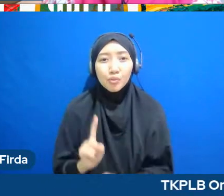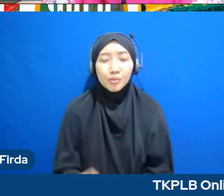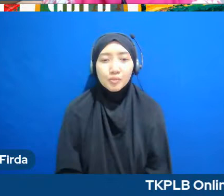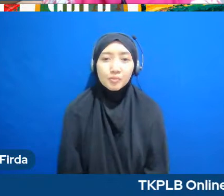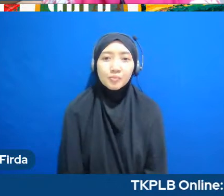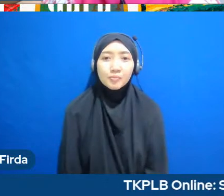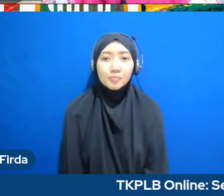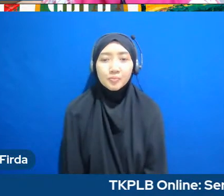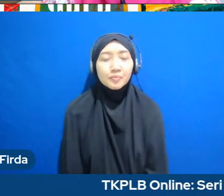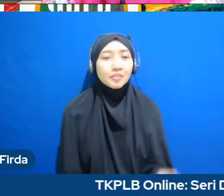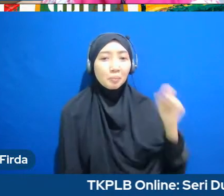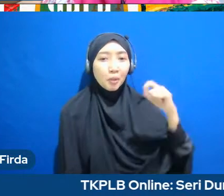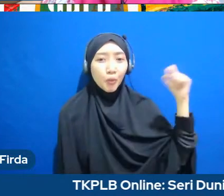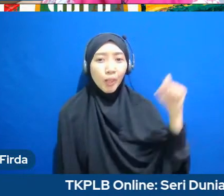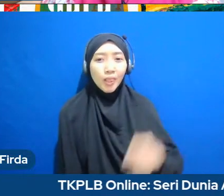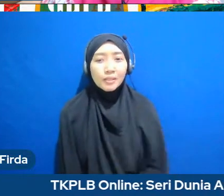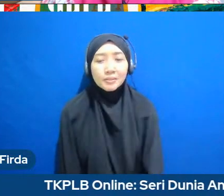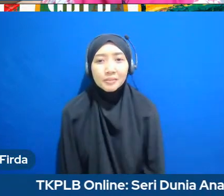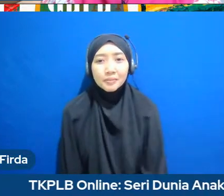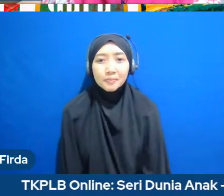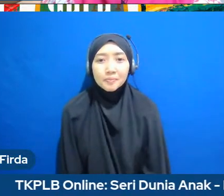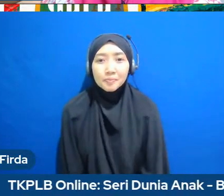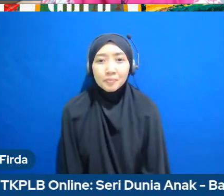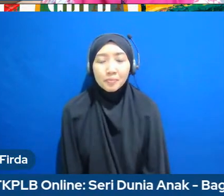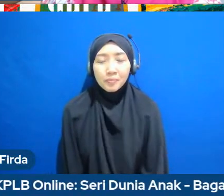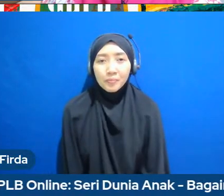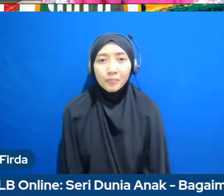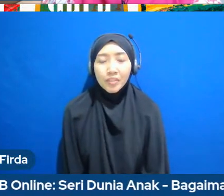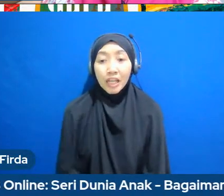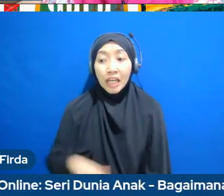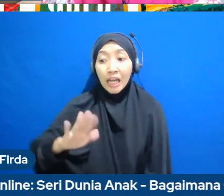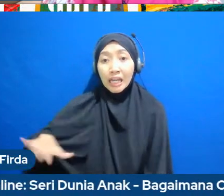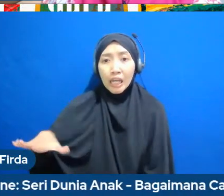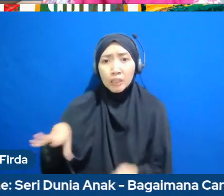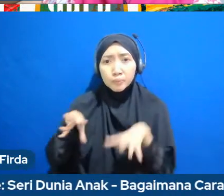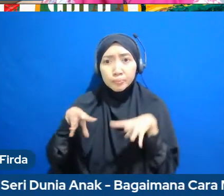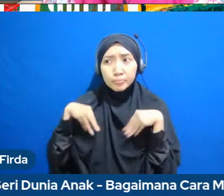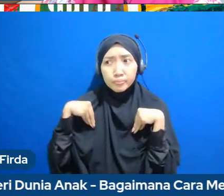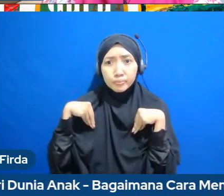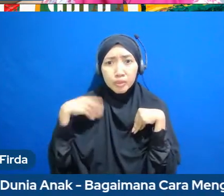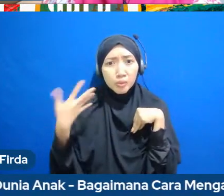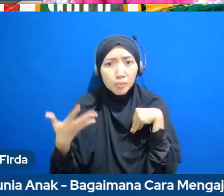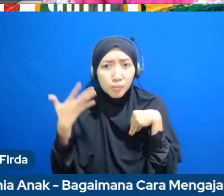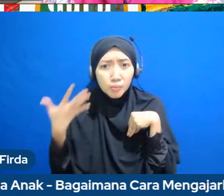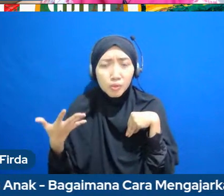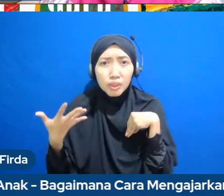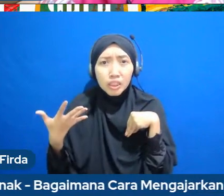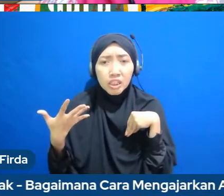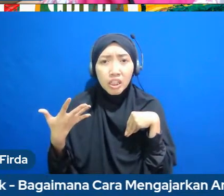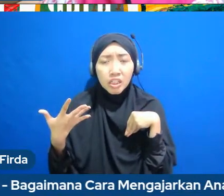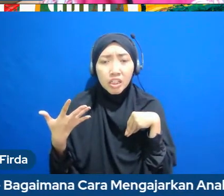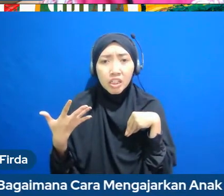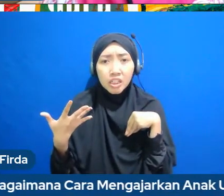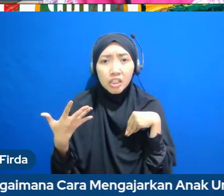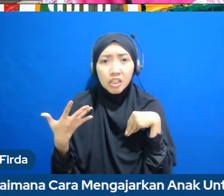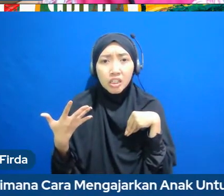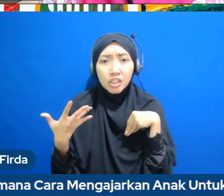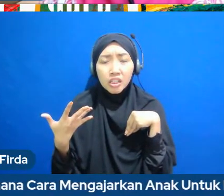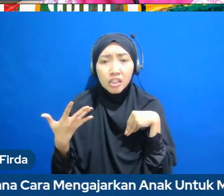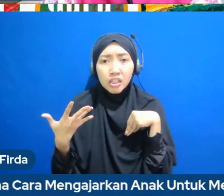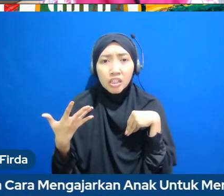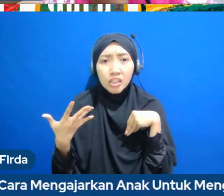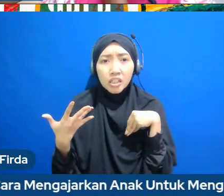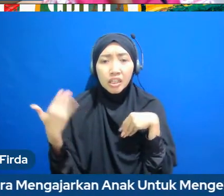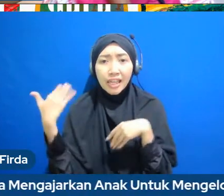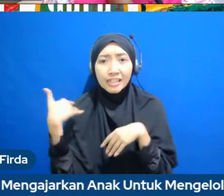Iya, betul sekali ya Kak Isma. Anak diem, mungkin juga bisa jadi apa? Ya mungkin itu